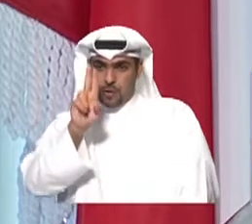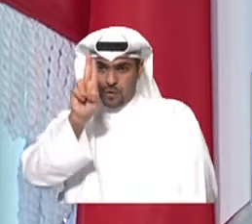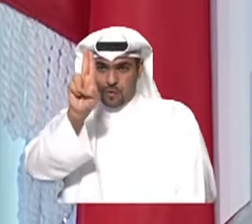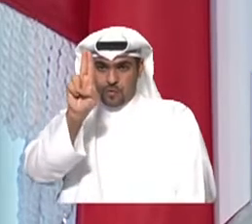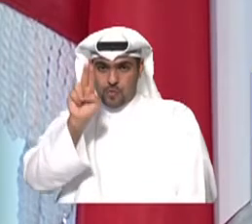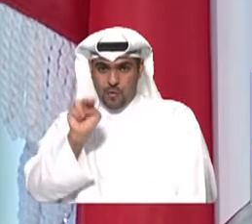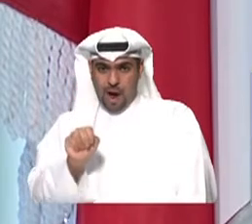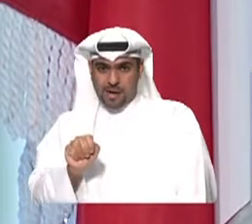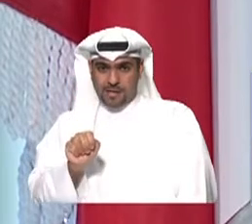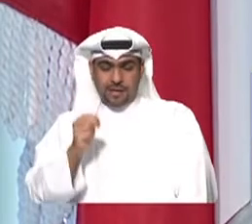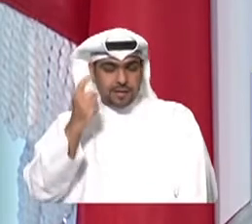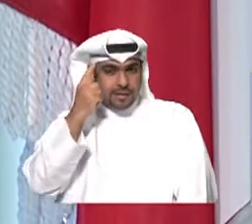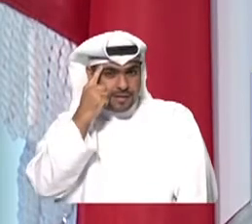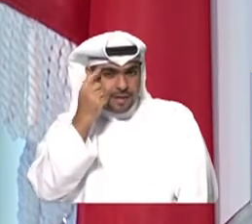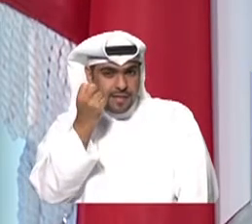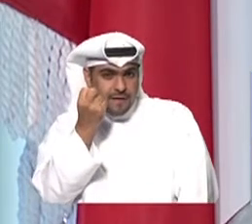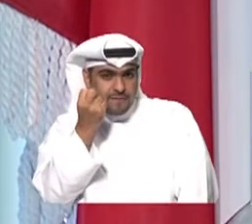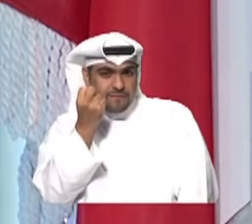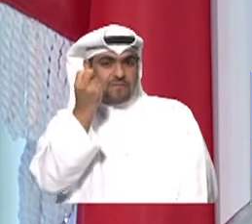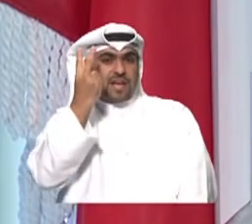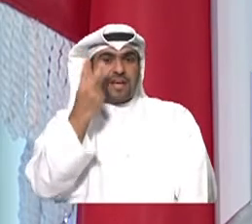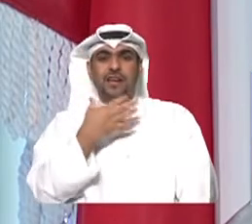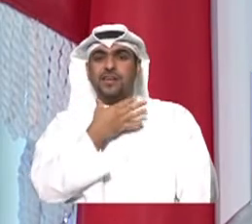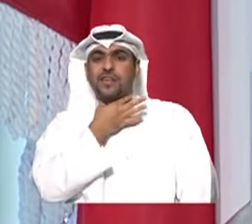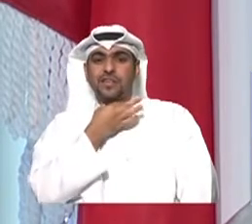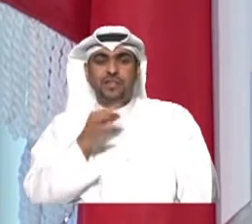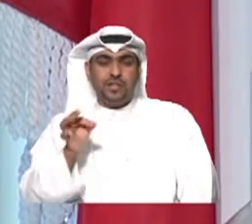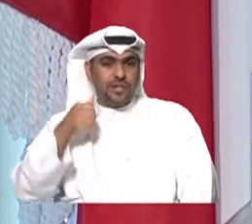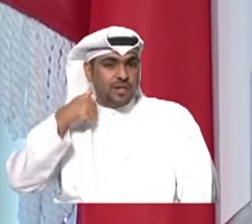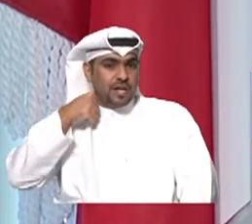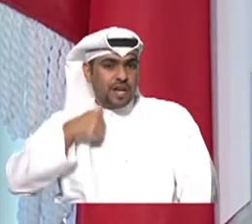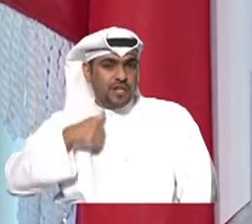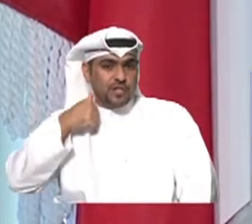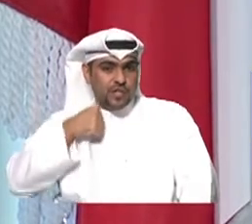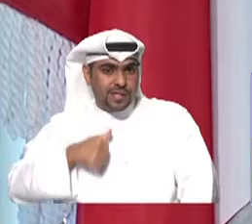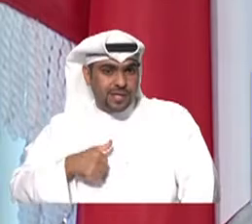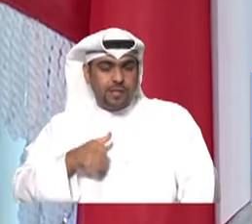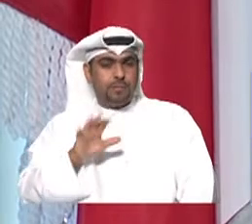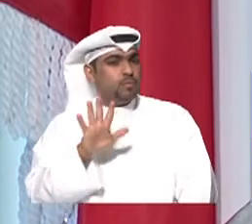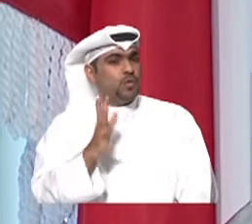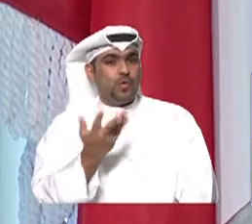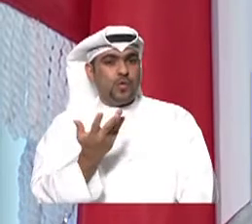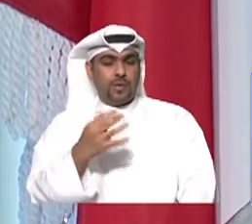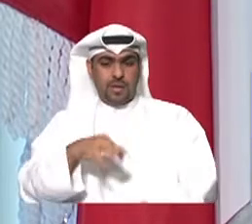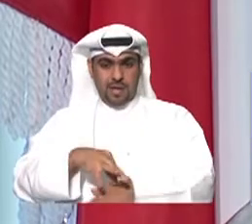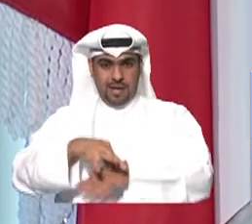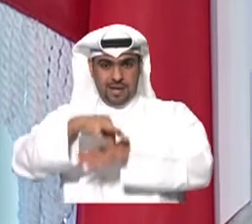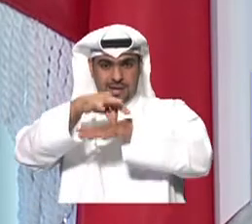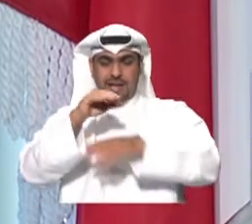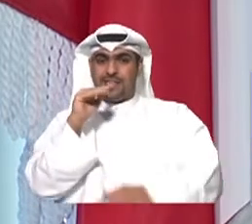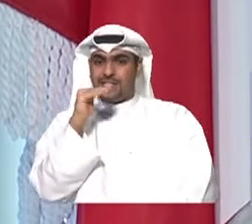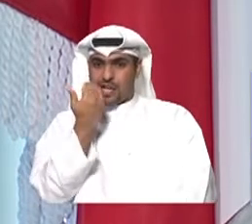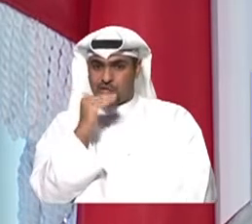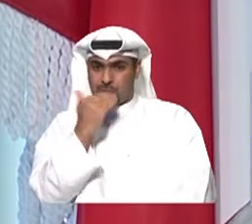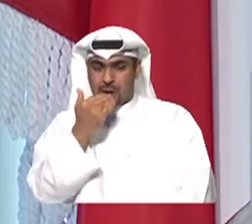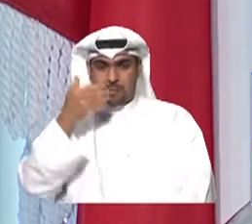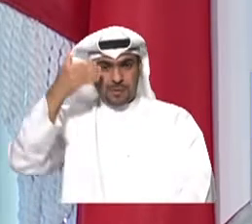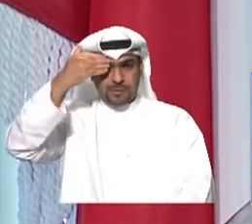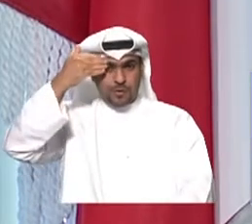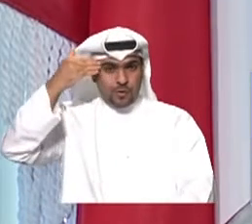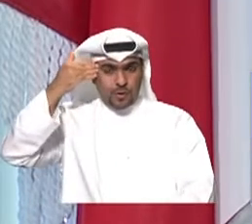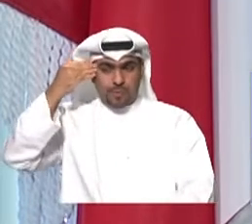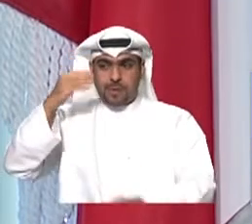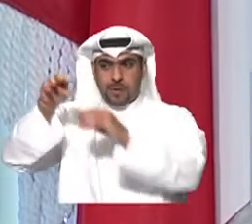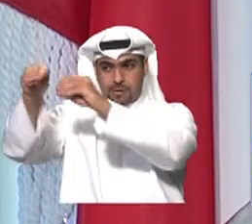ابتكار استراتيجيات جديدة ونهج أكثر شمولية للتصدي لتداعيات ظاهرة التغير المناخي